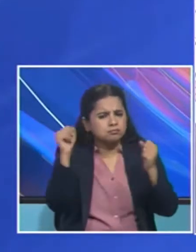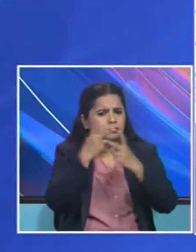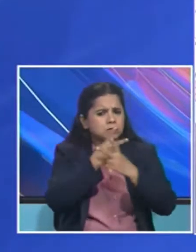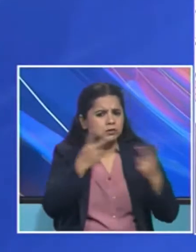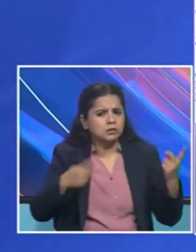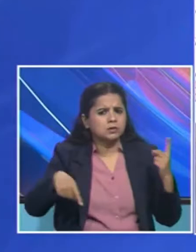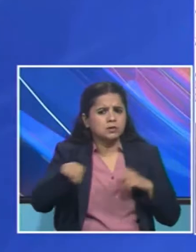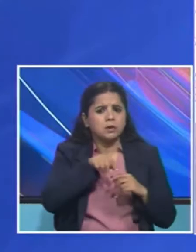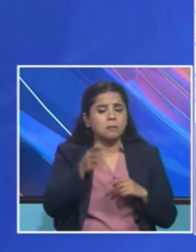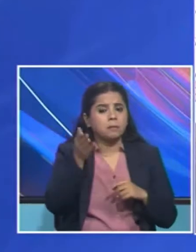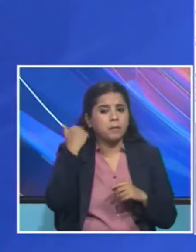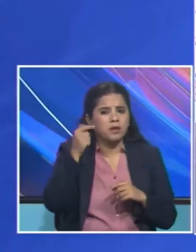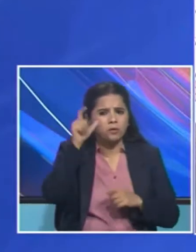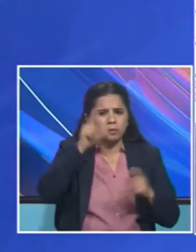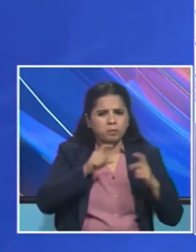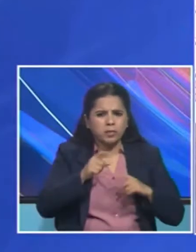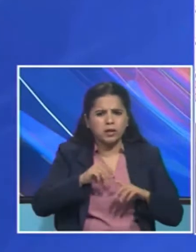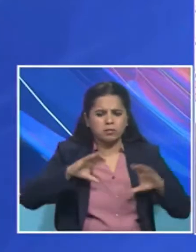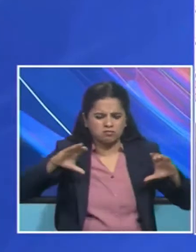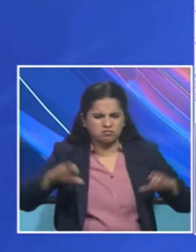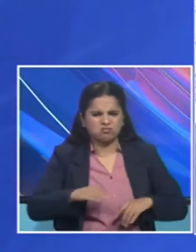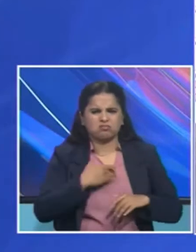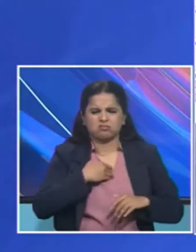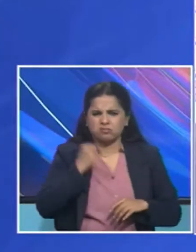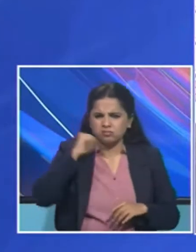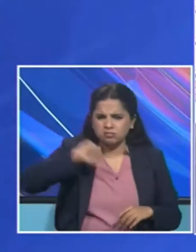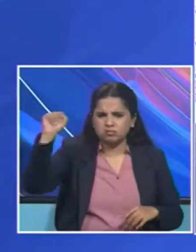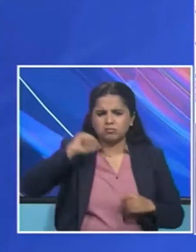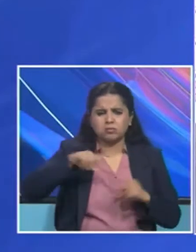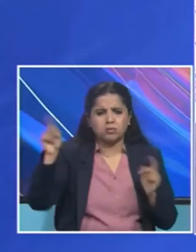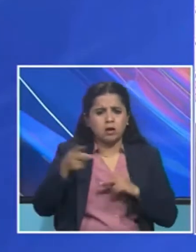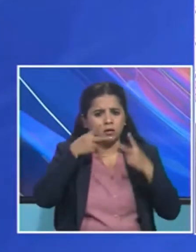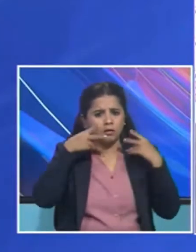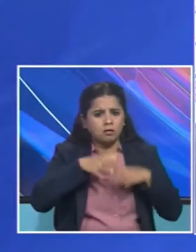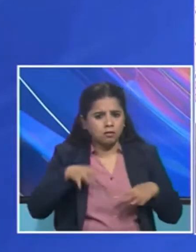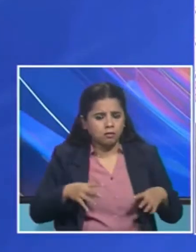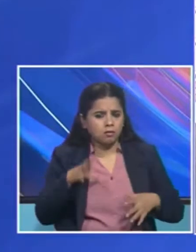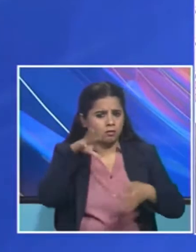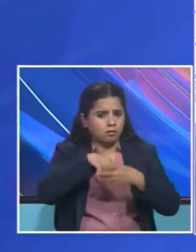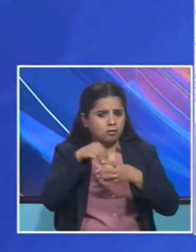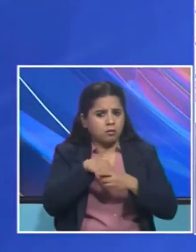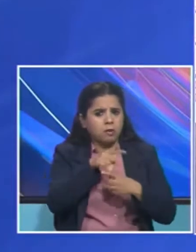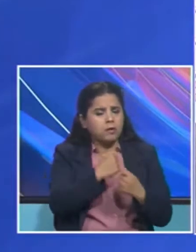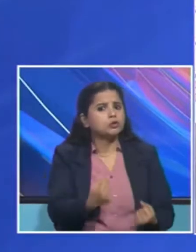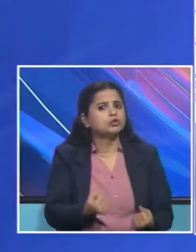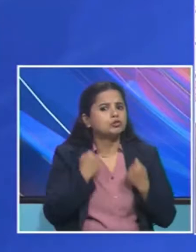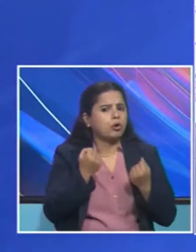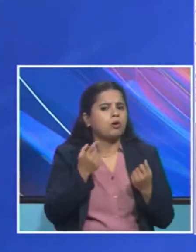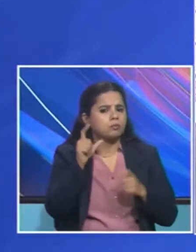भील क्रांति ने स्वतंत्रता संग्राम में आदिवासी योगदान को और सशक्त किया।